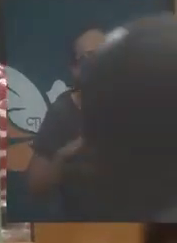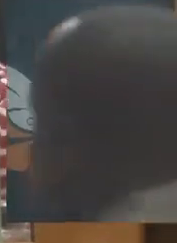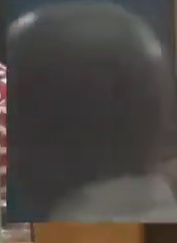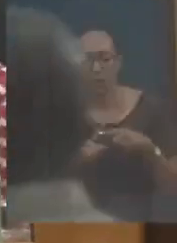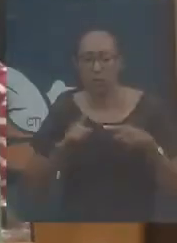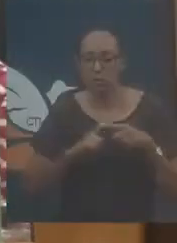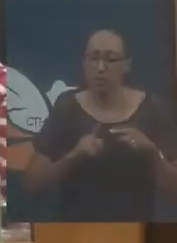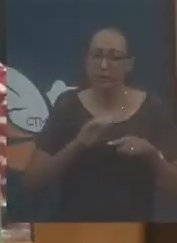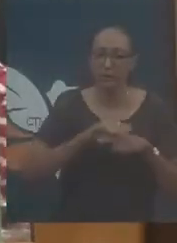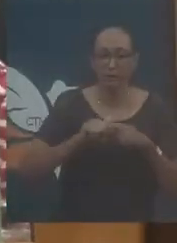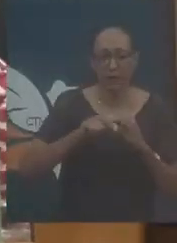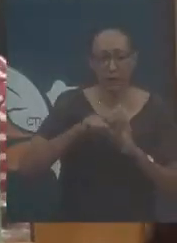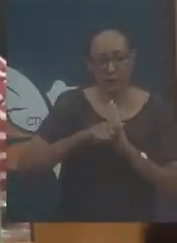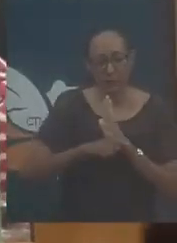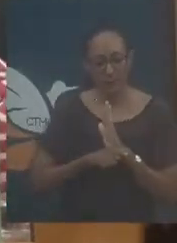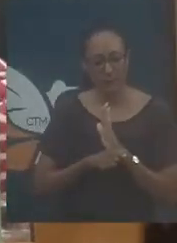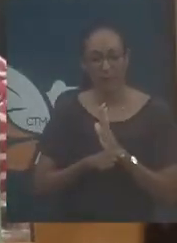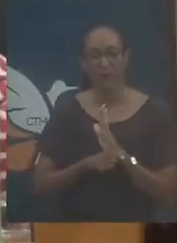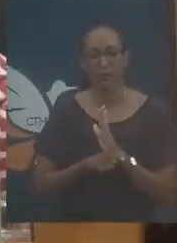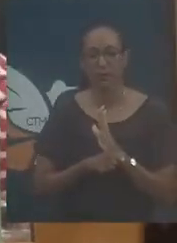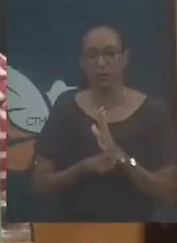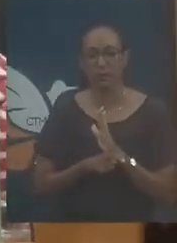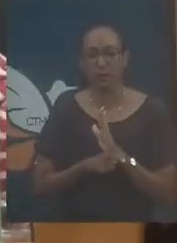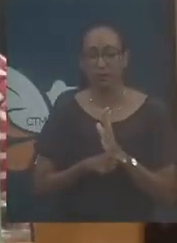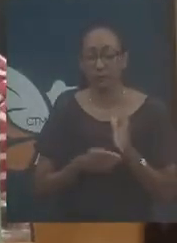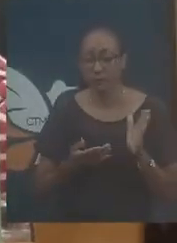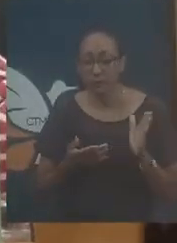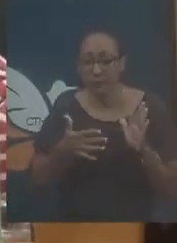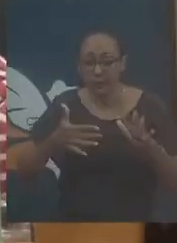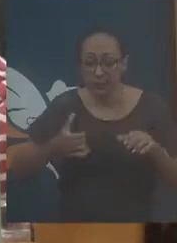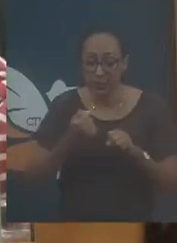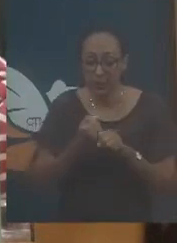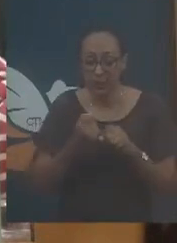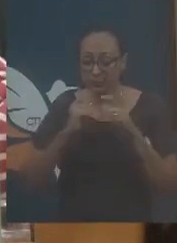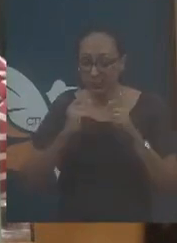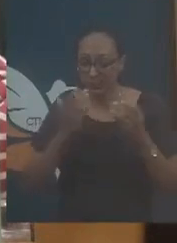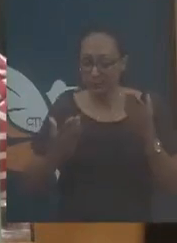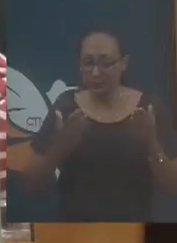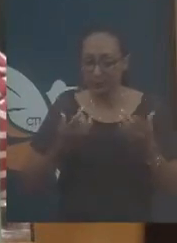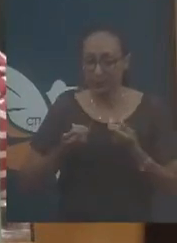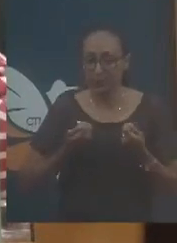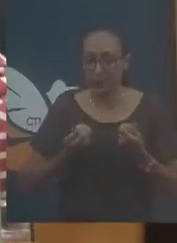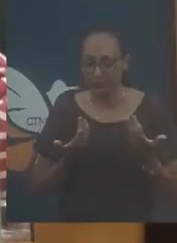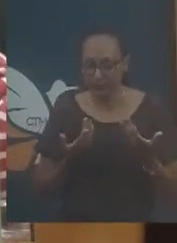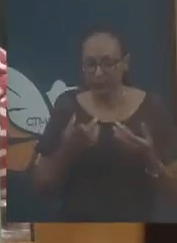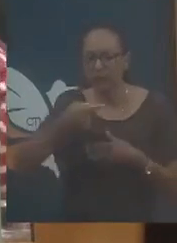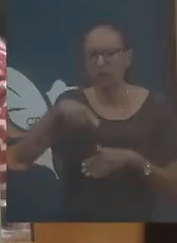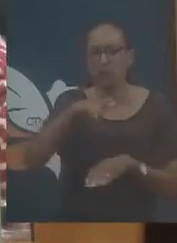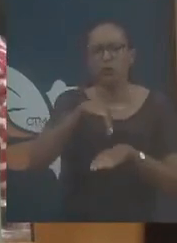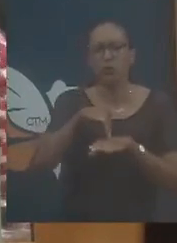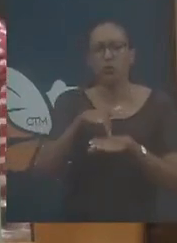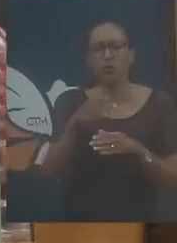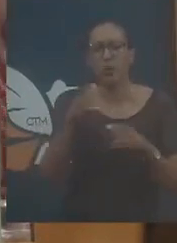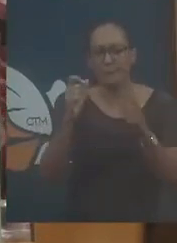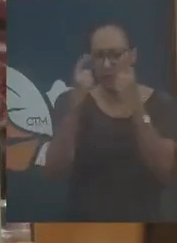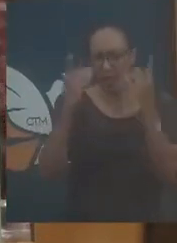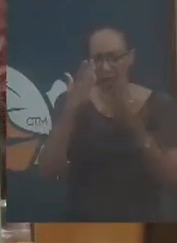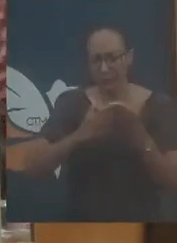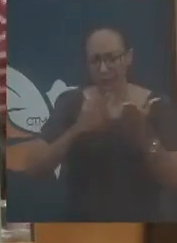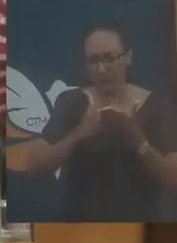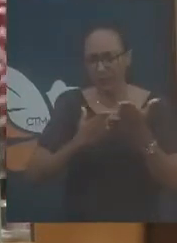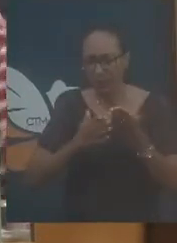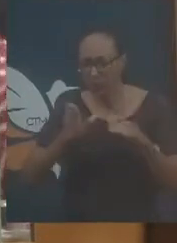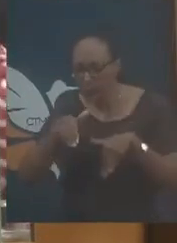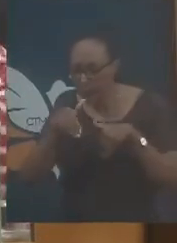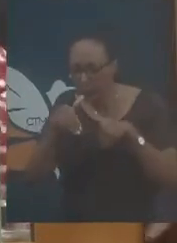dans les règles, les 6 ans, on était à mi-mandat. Donc, vous arrivez à mi-mandat et vous continuez à évoquer des choses qui sont